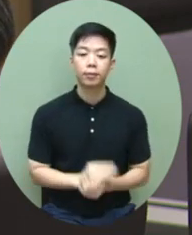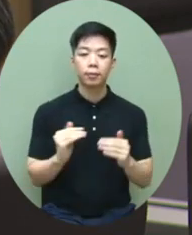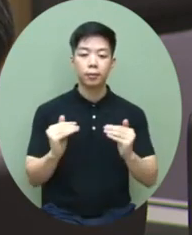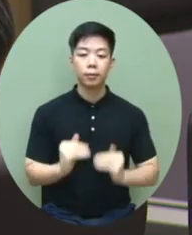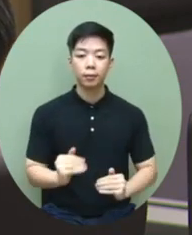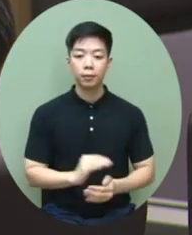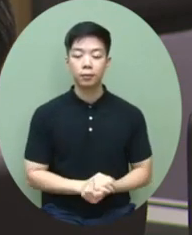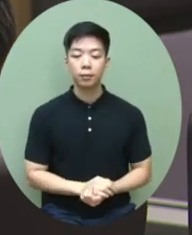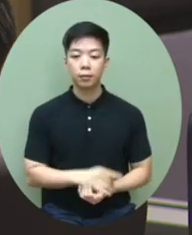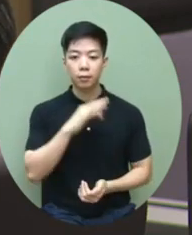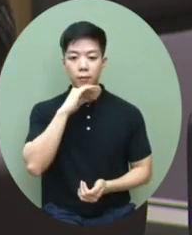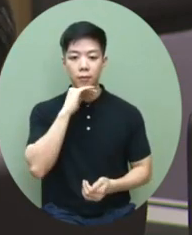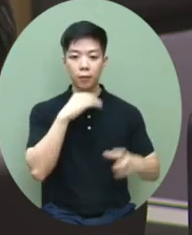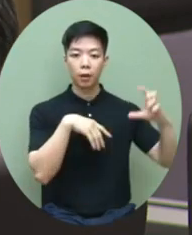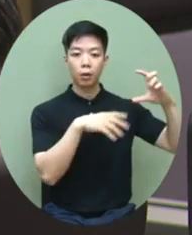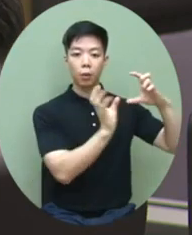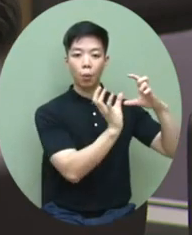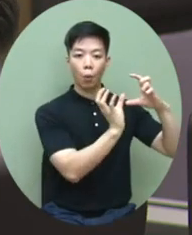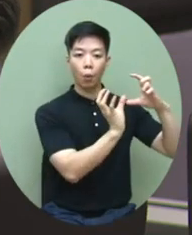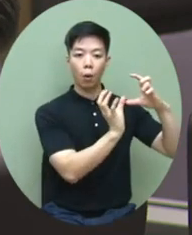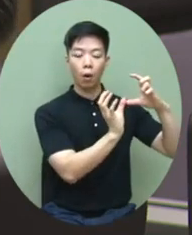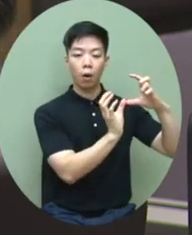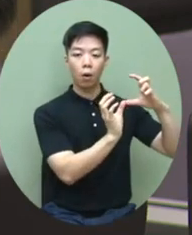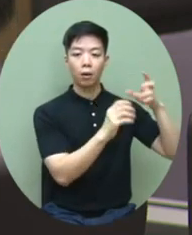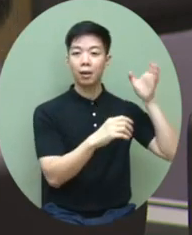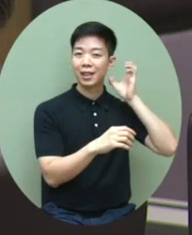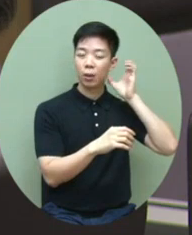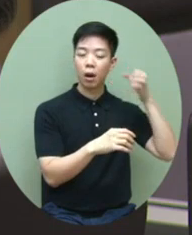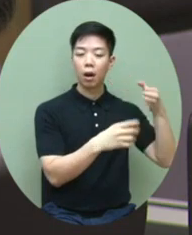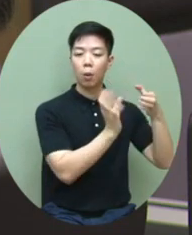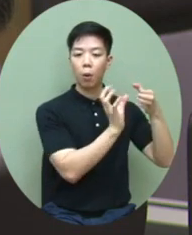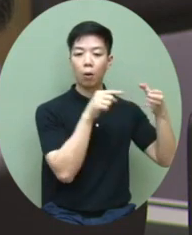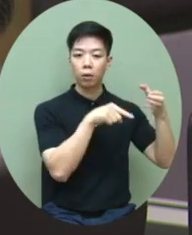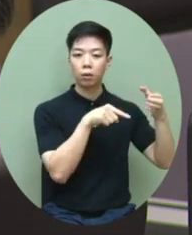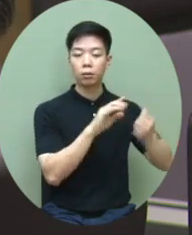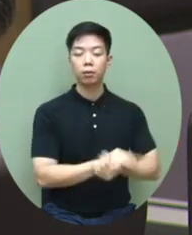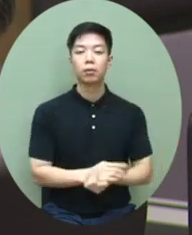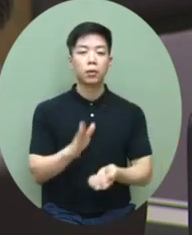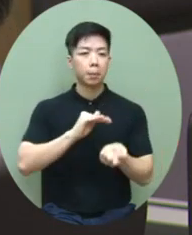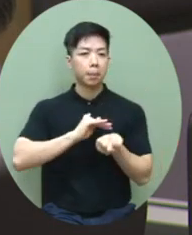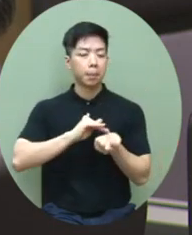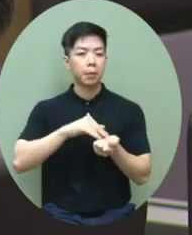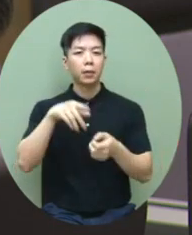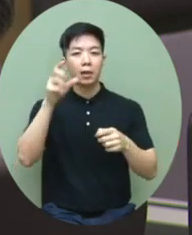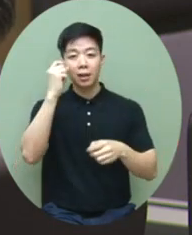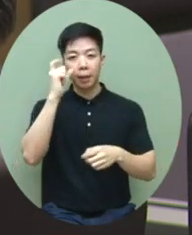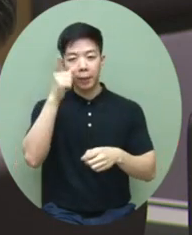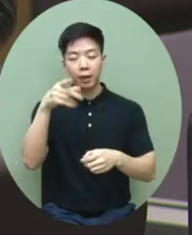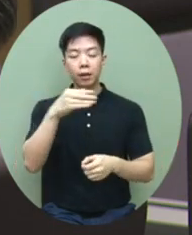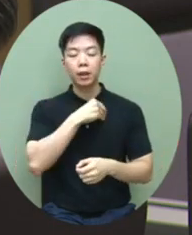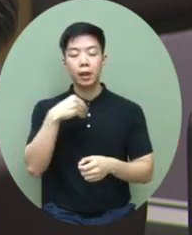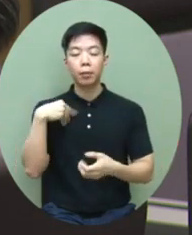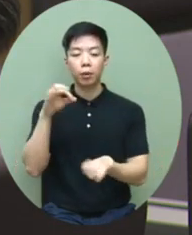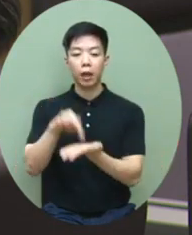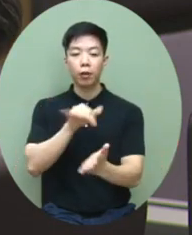是、持有皇馬人士唔可以入指定醫務處所啦，可唔可以都講清楚指定醫務處所即係啲咩地方，包唔包公立